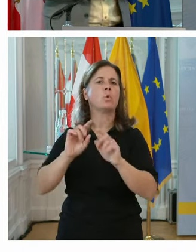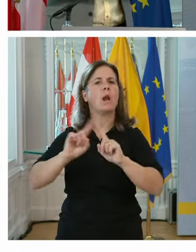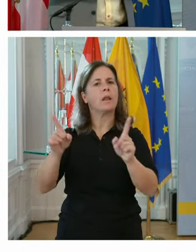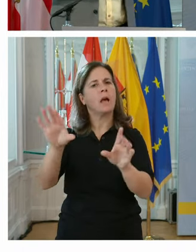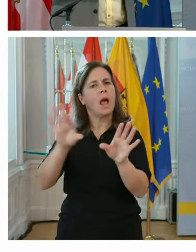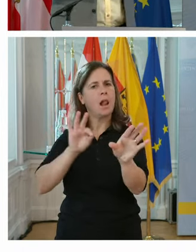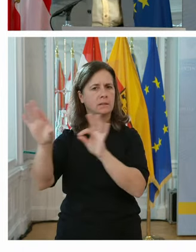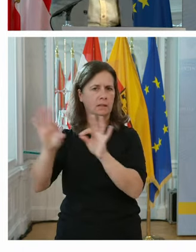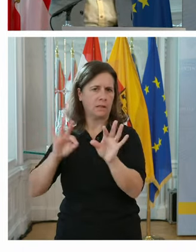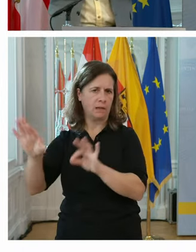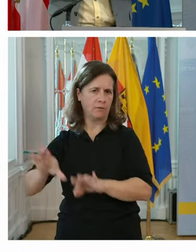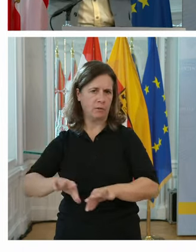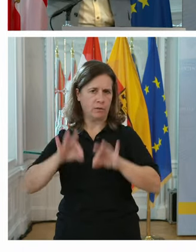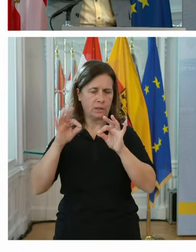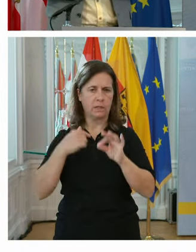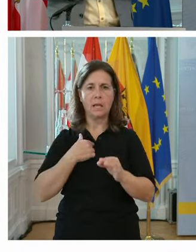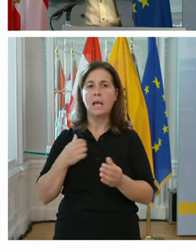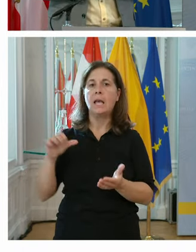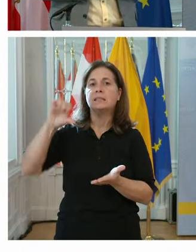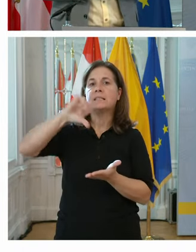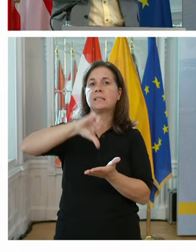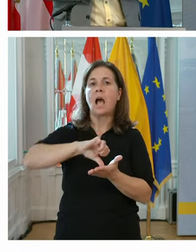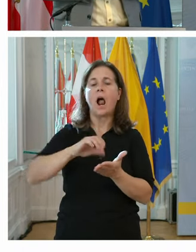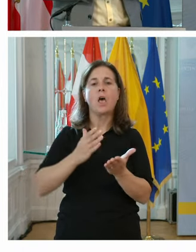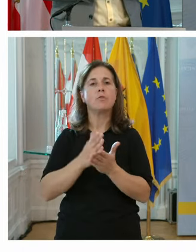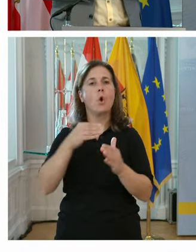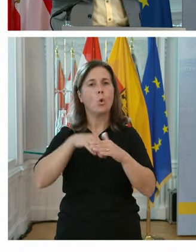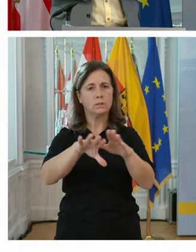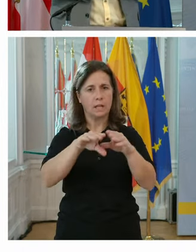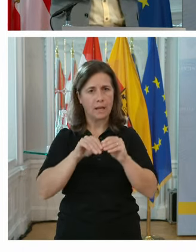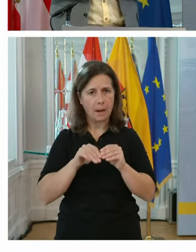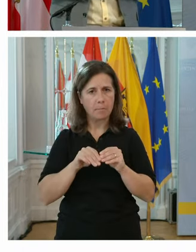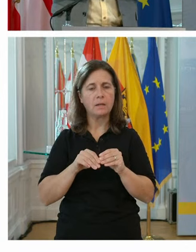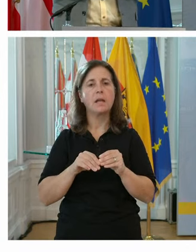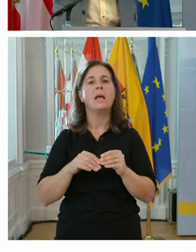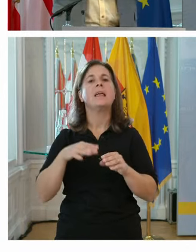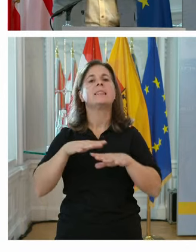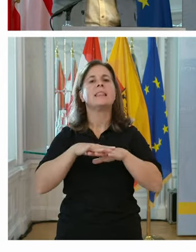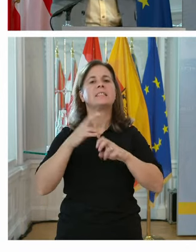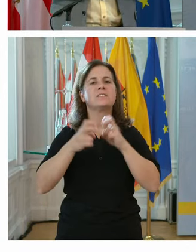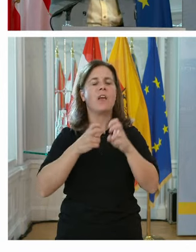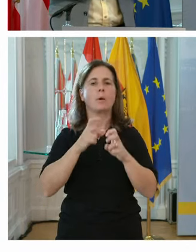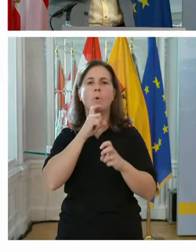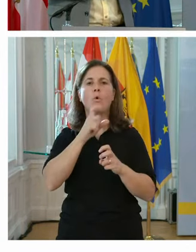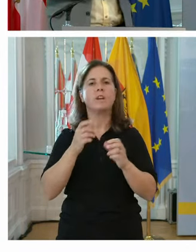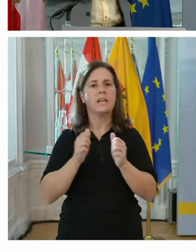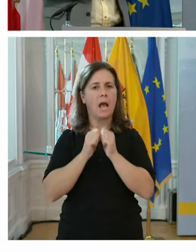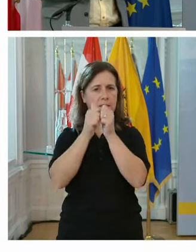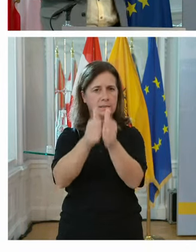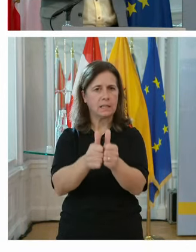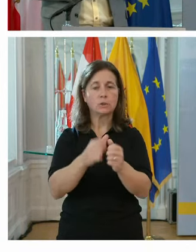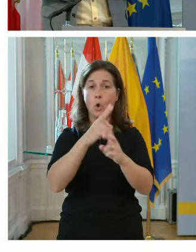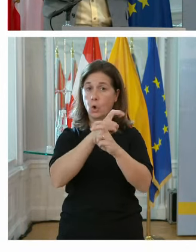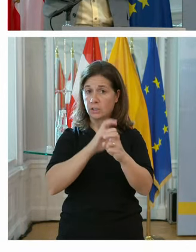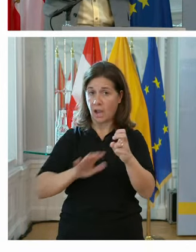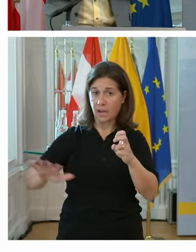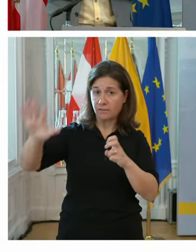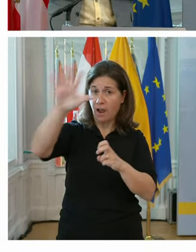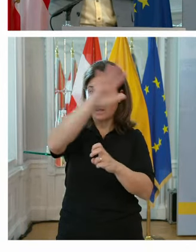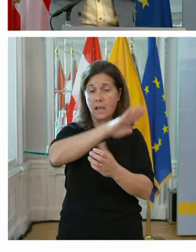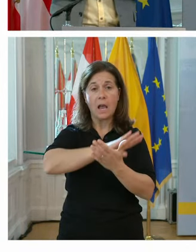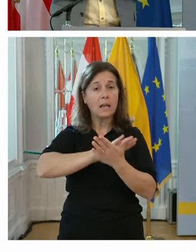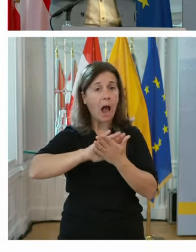finden. Wir sind die zentrale Anlaufstelle für Unternehmen zum Netzwerk berufliche Assistenz, sind österreichweit für Sie da, kostenfrei